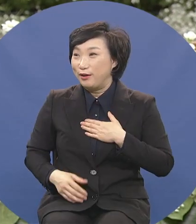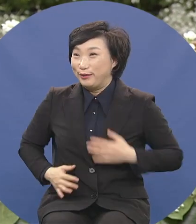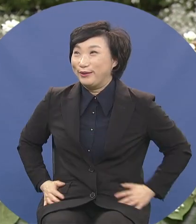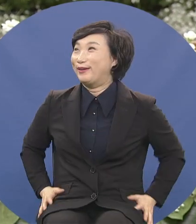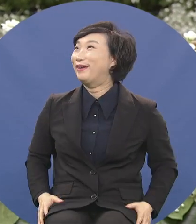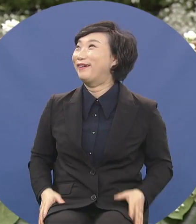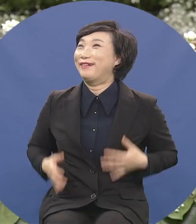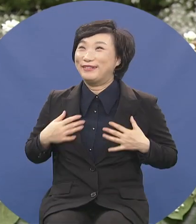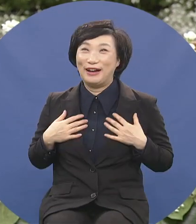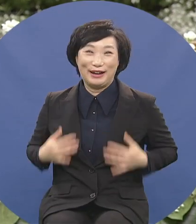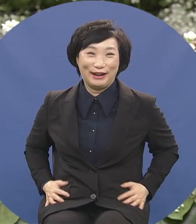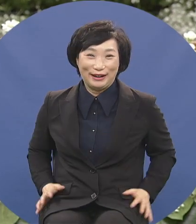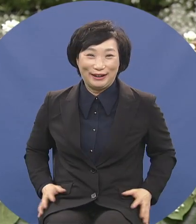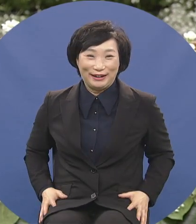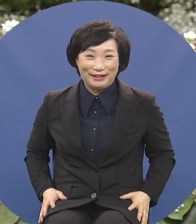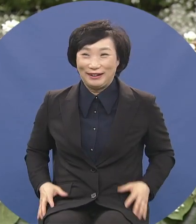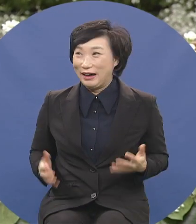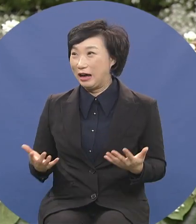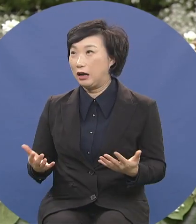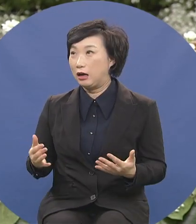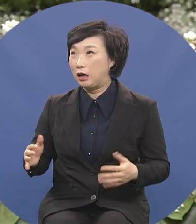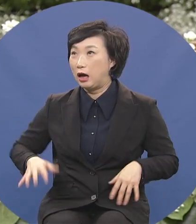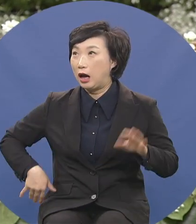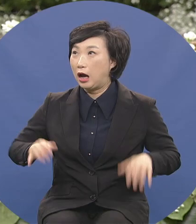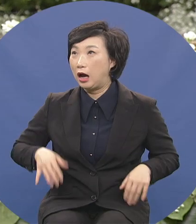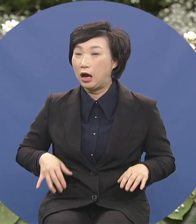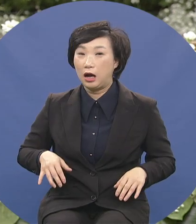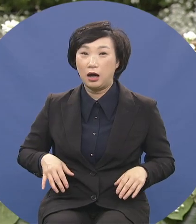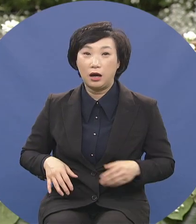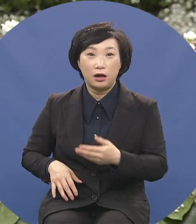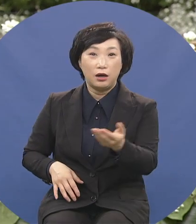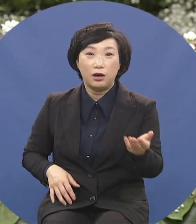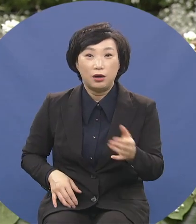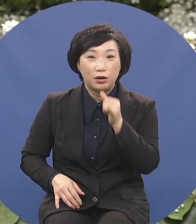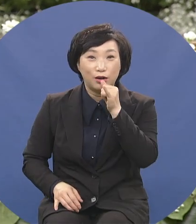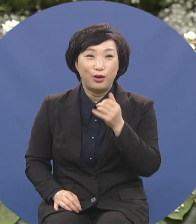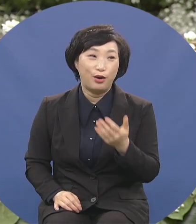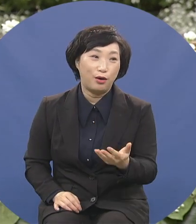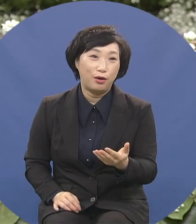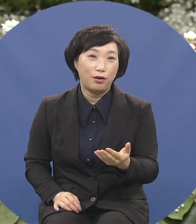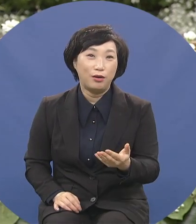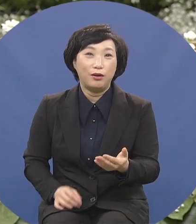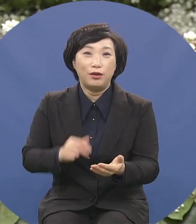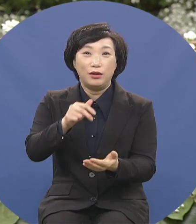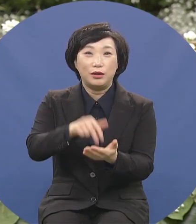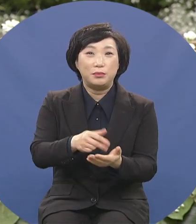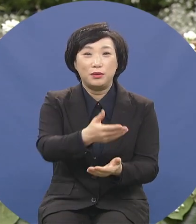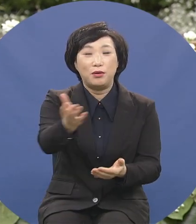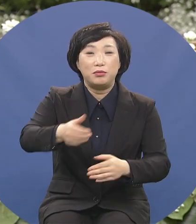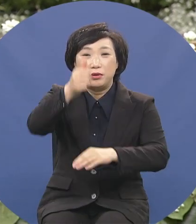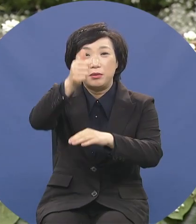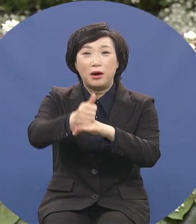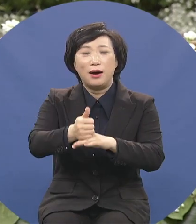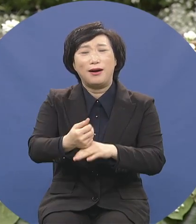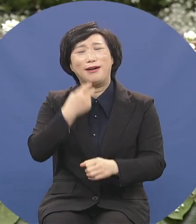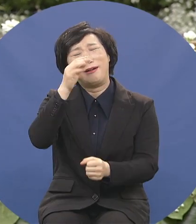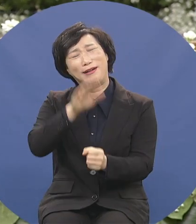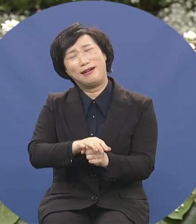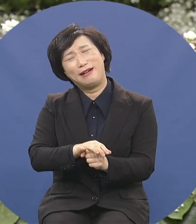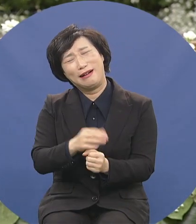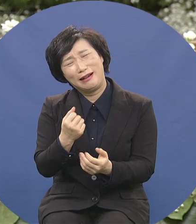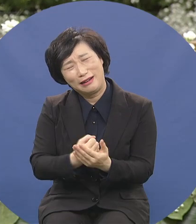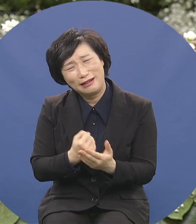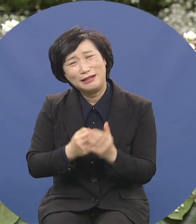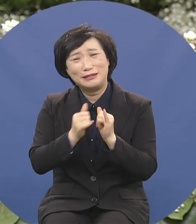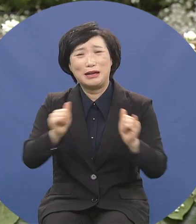저는 내놓을 게 없는데요 라고 한다면 그 처지가 얼마나 딱한